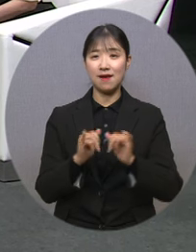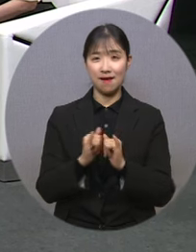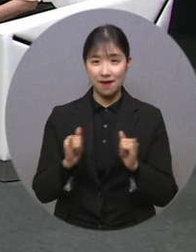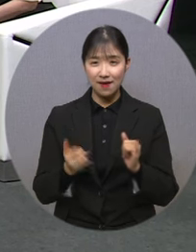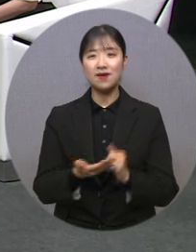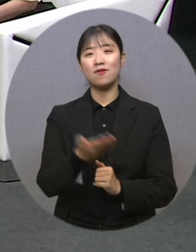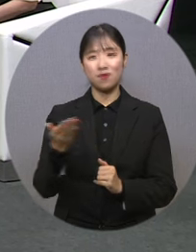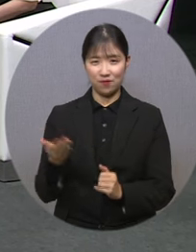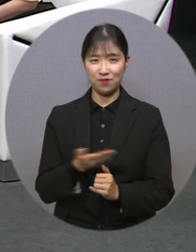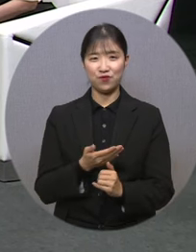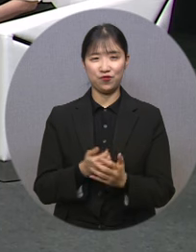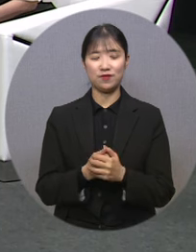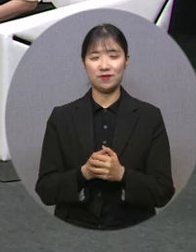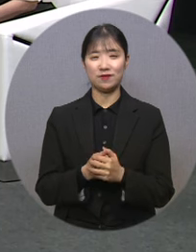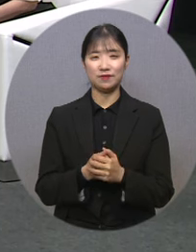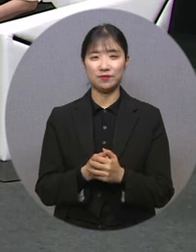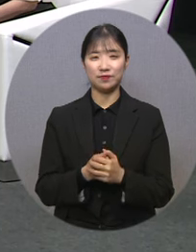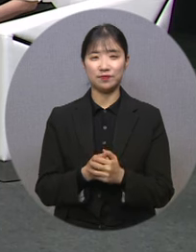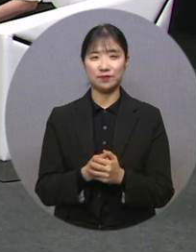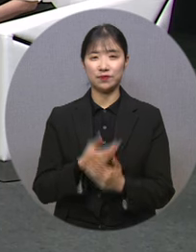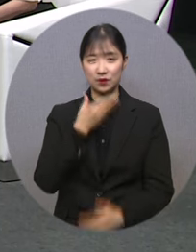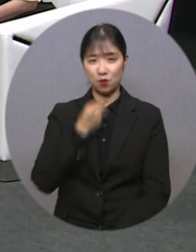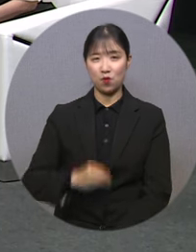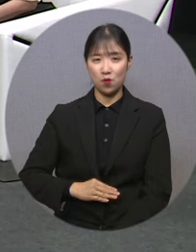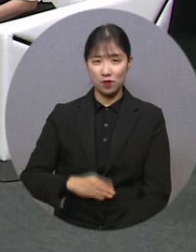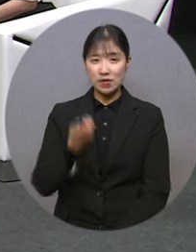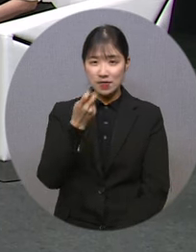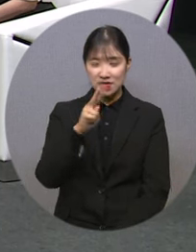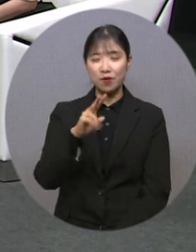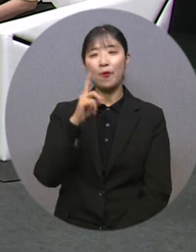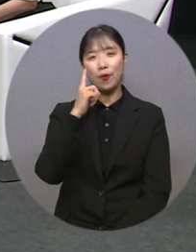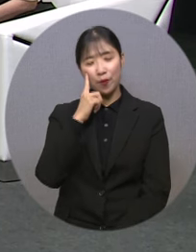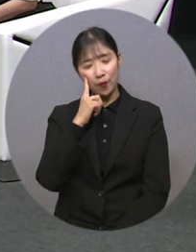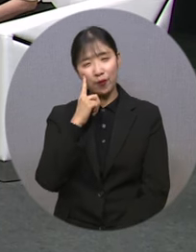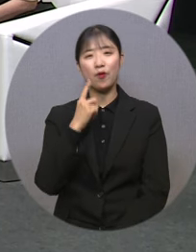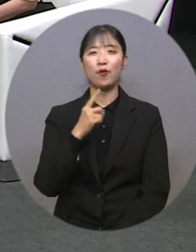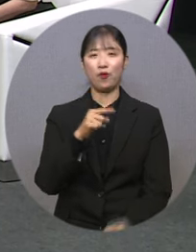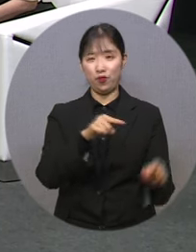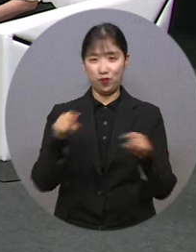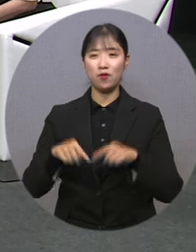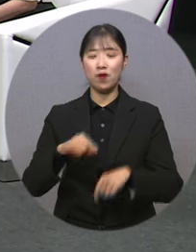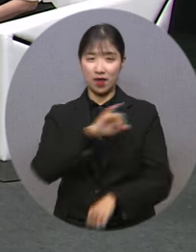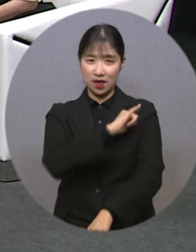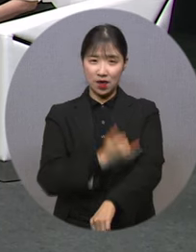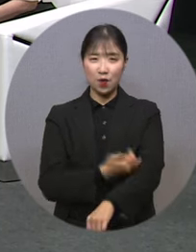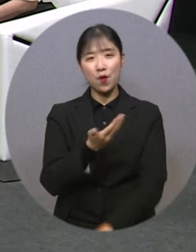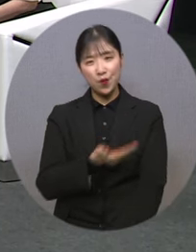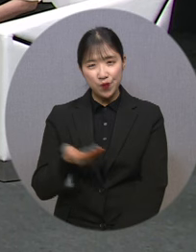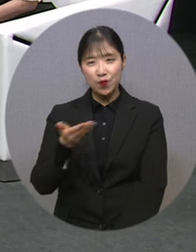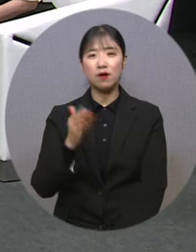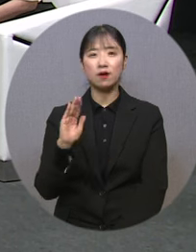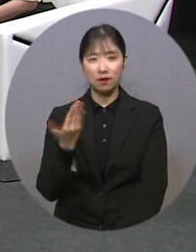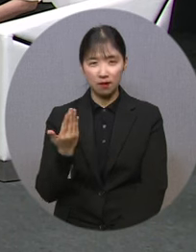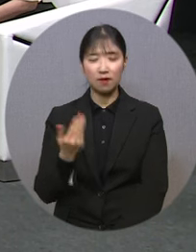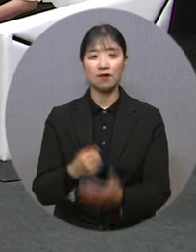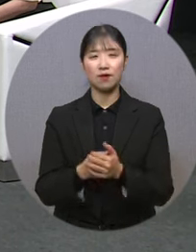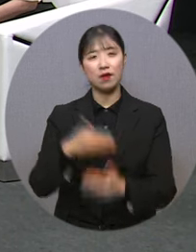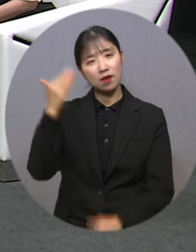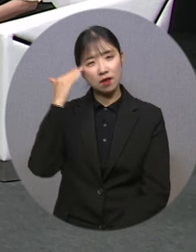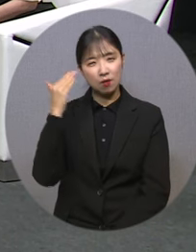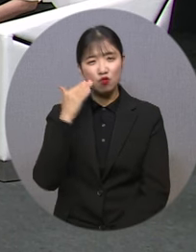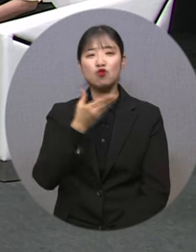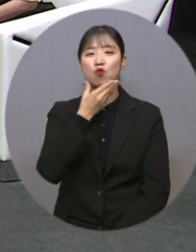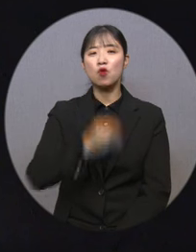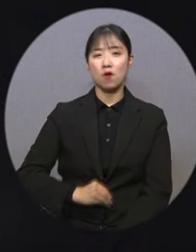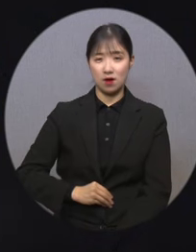장애인들이 또 이 복지TV를 통해서 많이 인권이 신장되고 또 대한민국